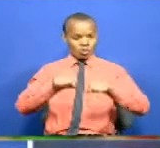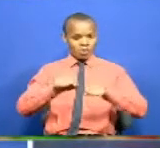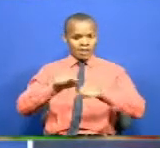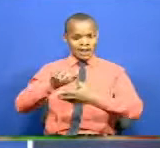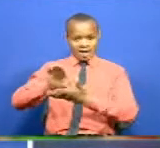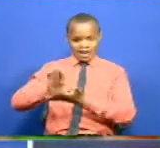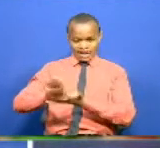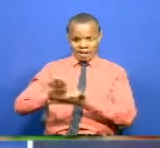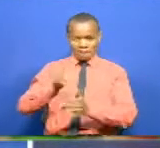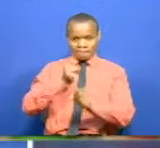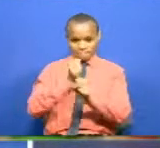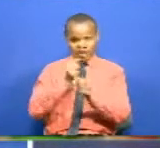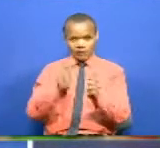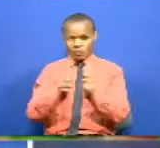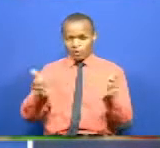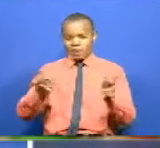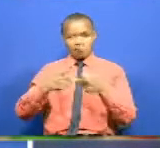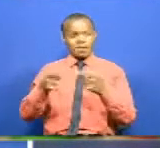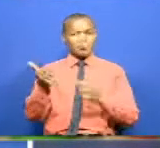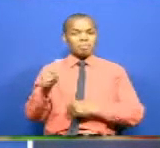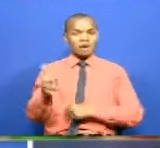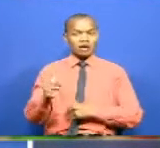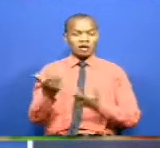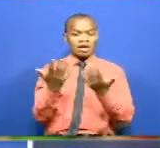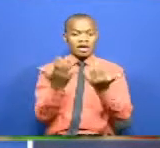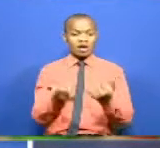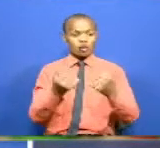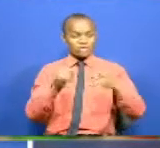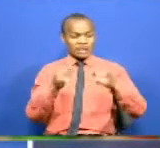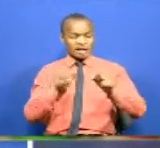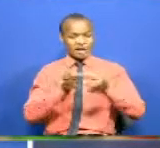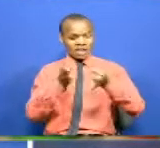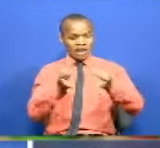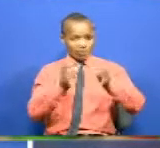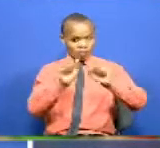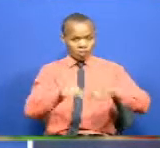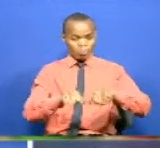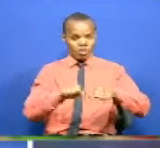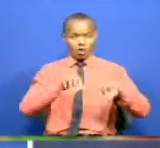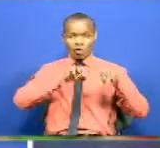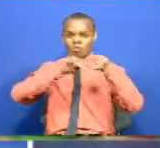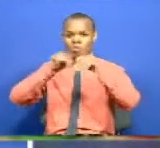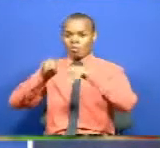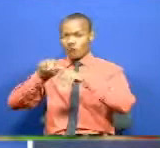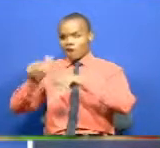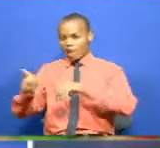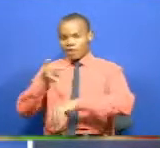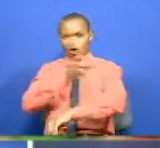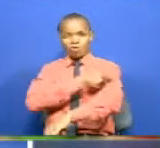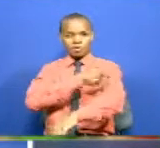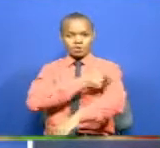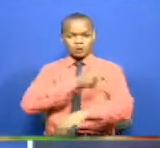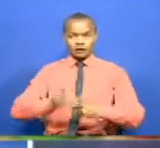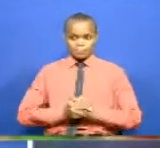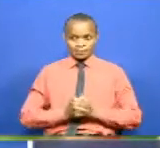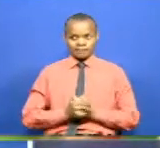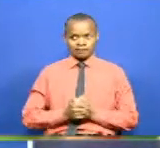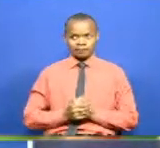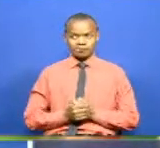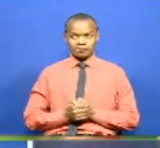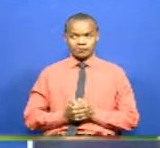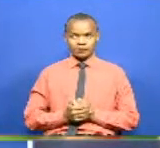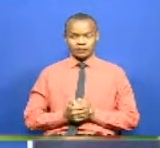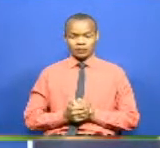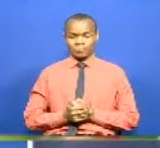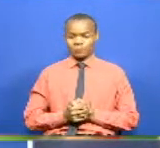sai tunatafuta means ya kumchukua hospitali nyingine kwa usaidizi. Kwa